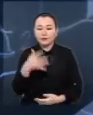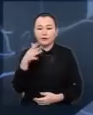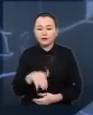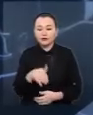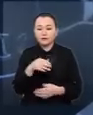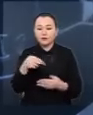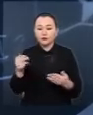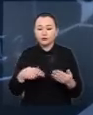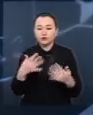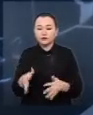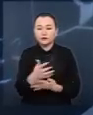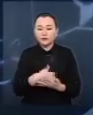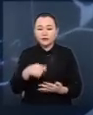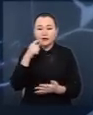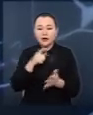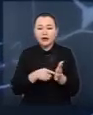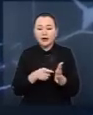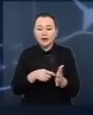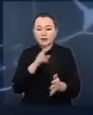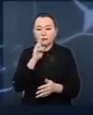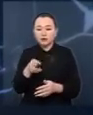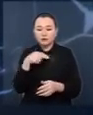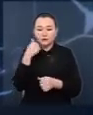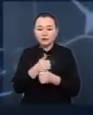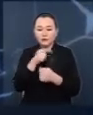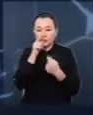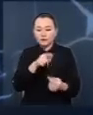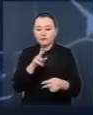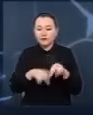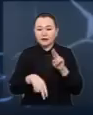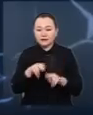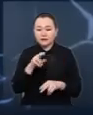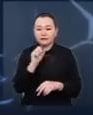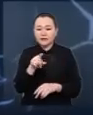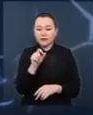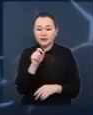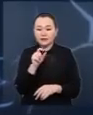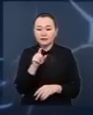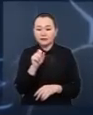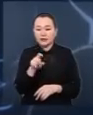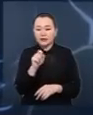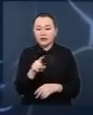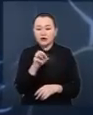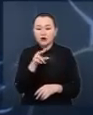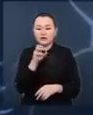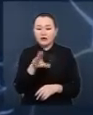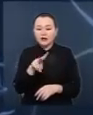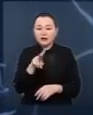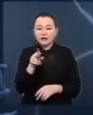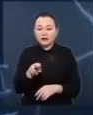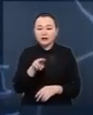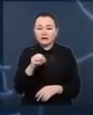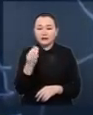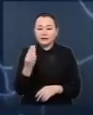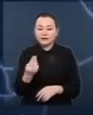5000 подписей уже собрали карагандинцы под обращением к президенту против строительства золотоотвала для ТЭЦ. В